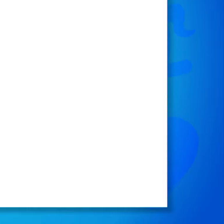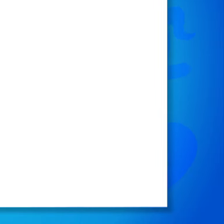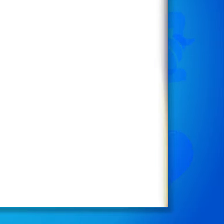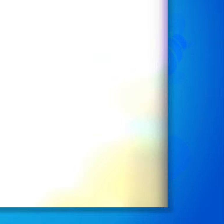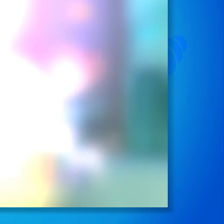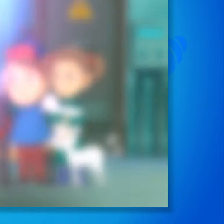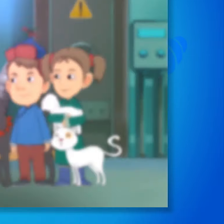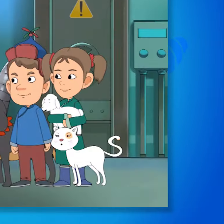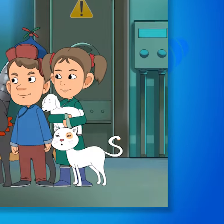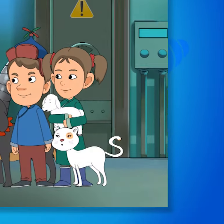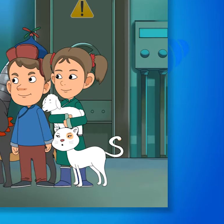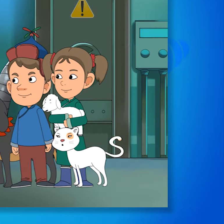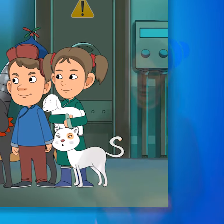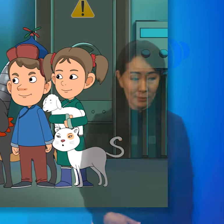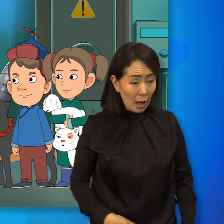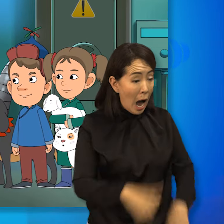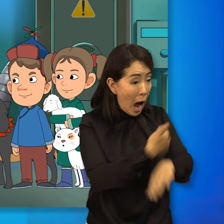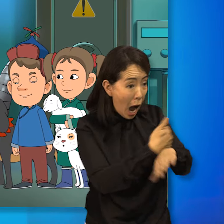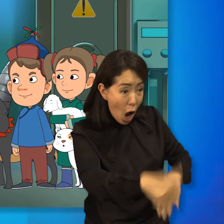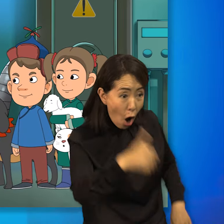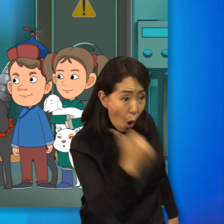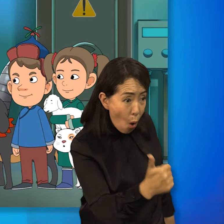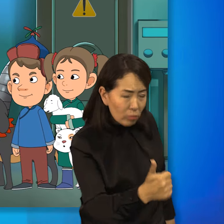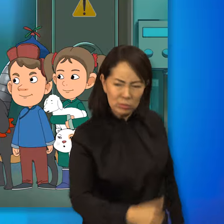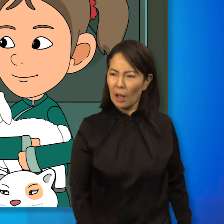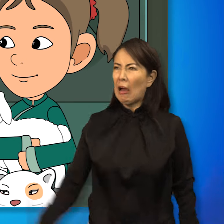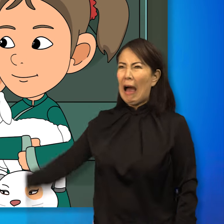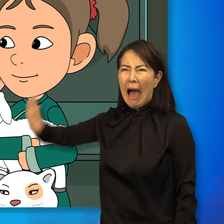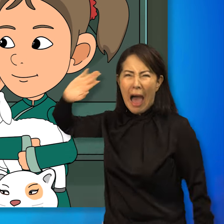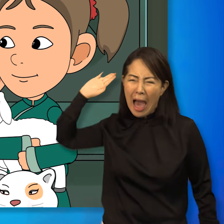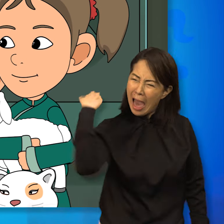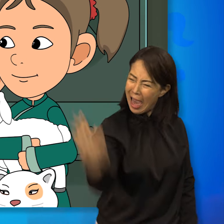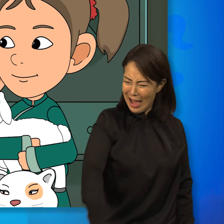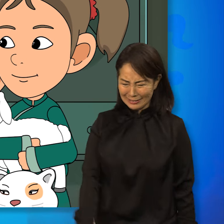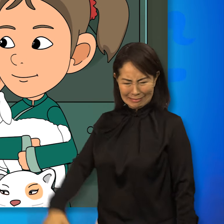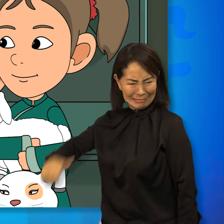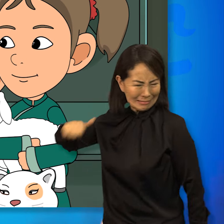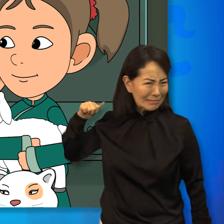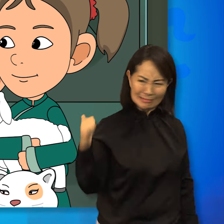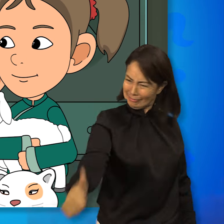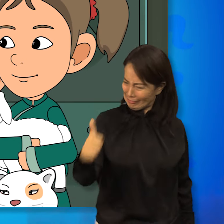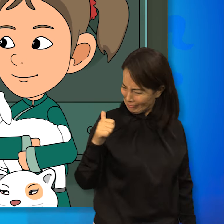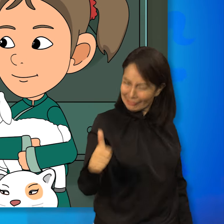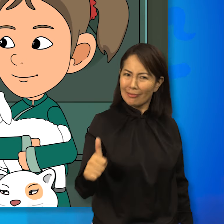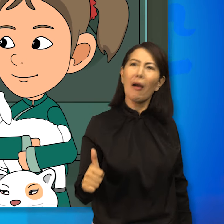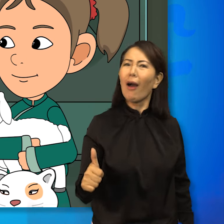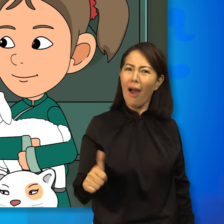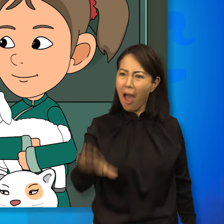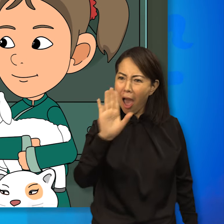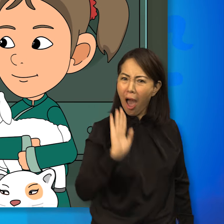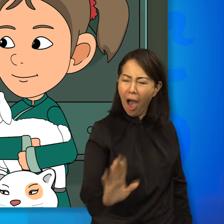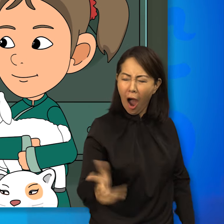хундан цагаан хургаа бэлгэлсэн байхгүй юу? Мундаг хүүхдүүд шүү. Ёстойгоо ядал явдалтай байлаа арвааха. Баярлаа.